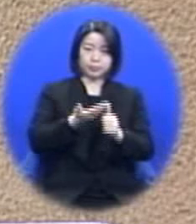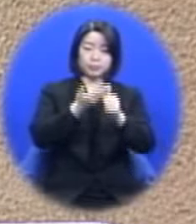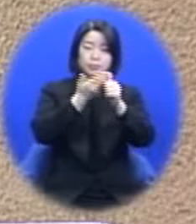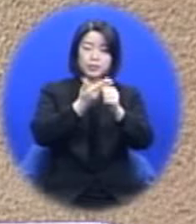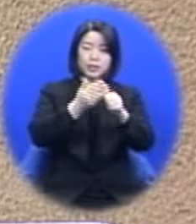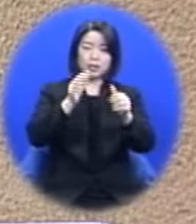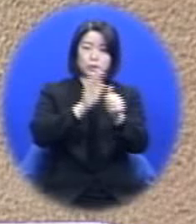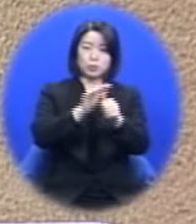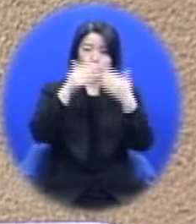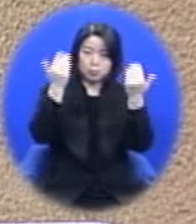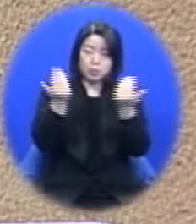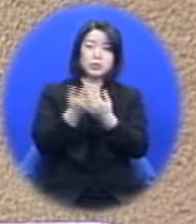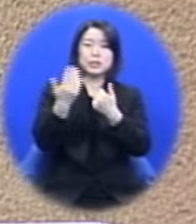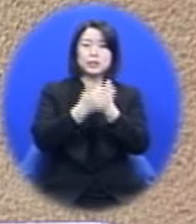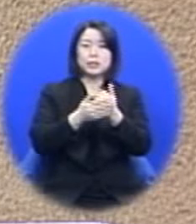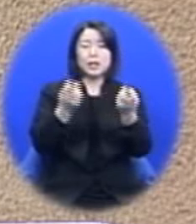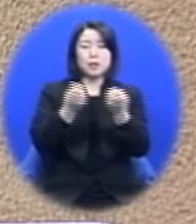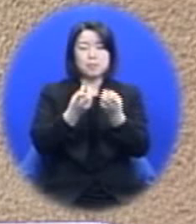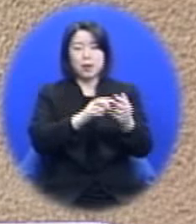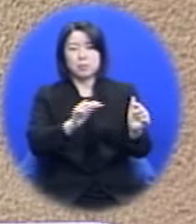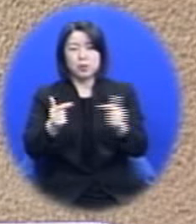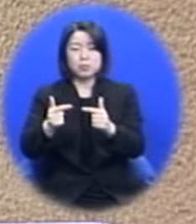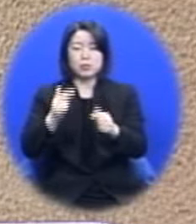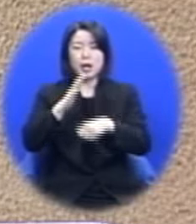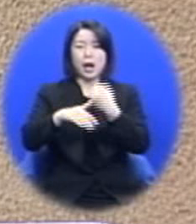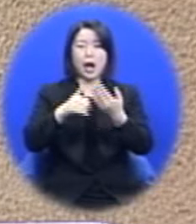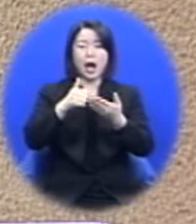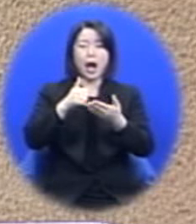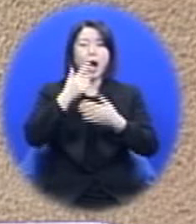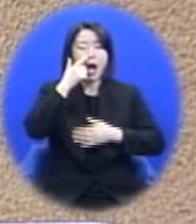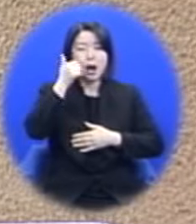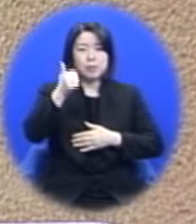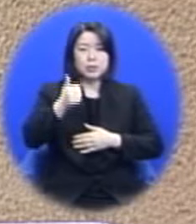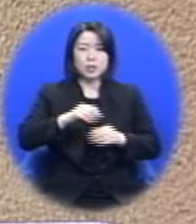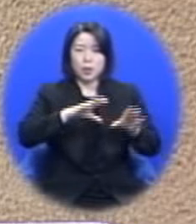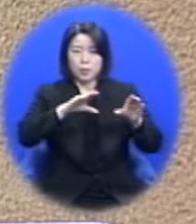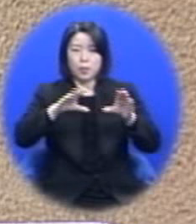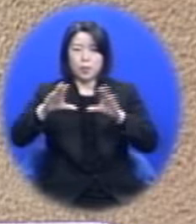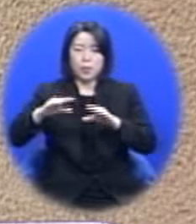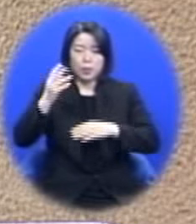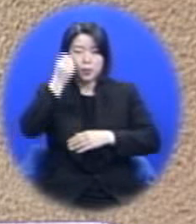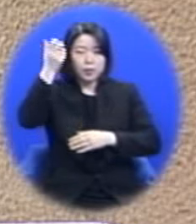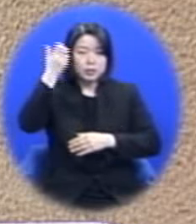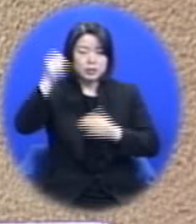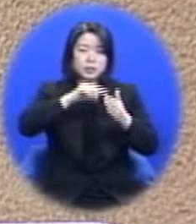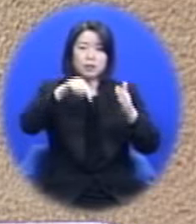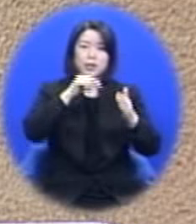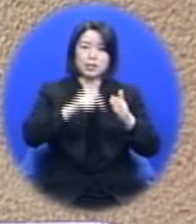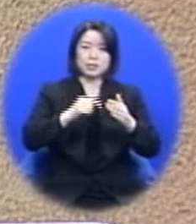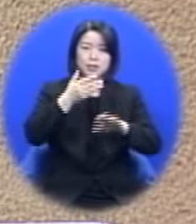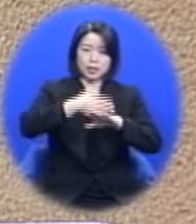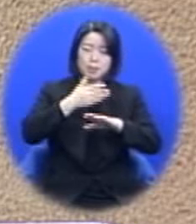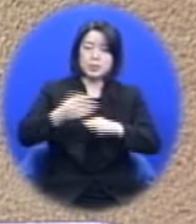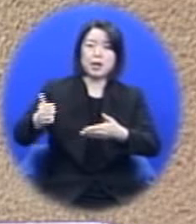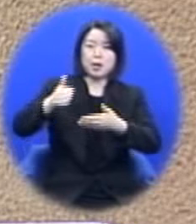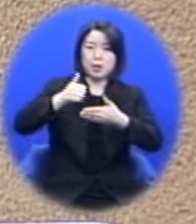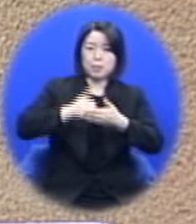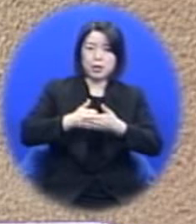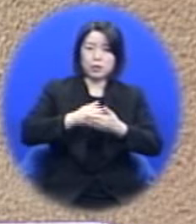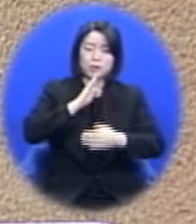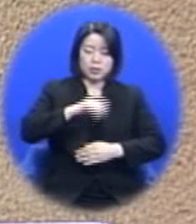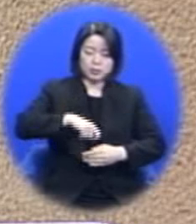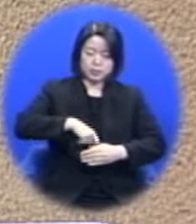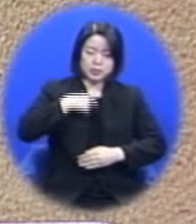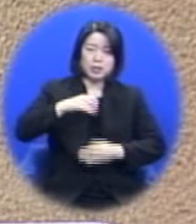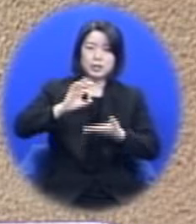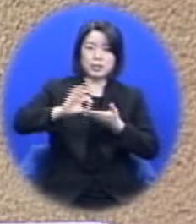모든 은혜의 수단들을 아버지의 온유하고 겸손한 성령 안에서 감사하게 받아들이고 신실하게